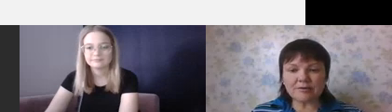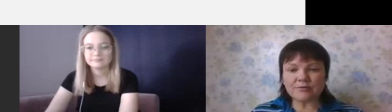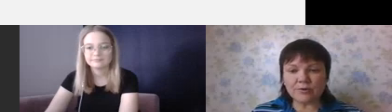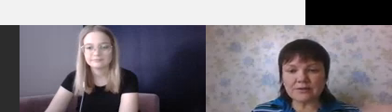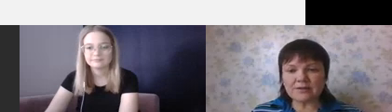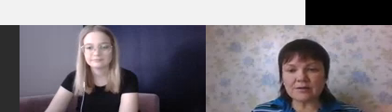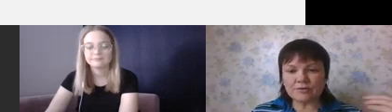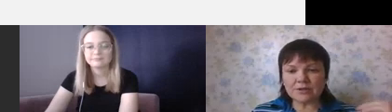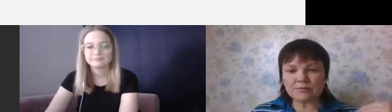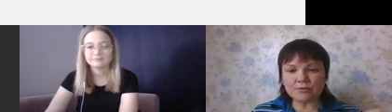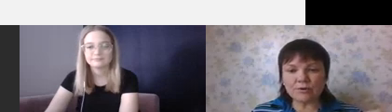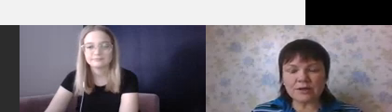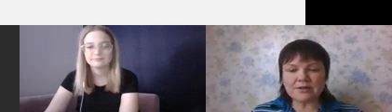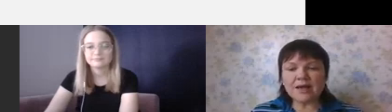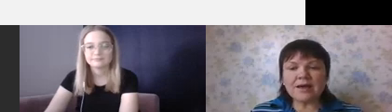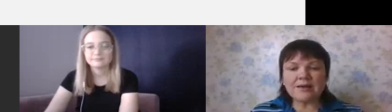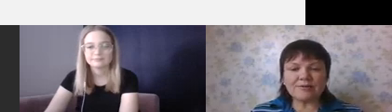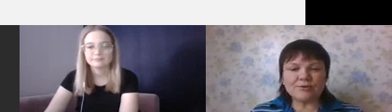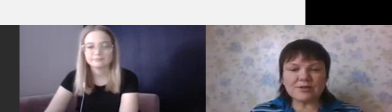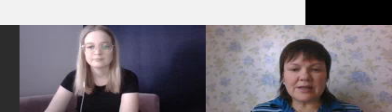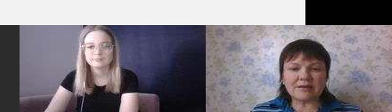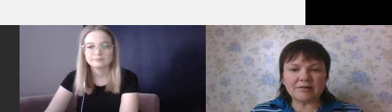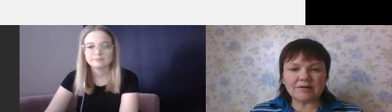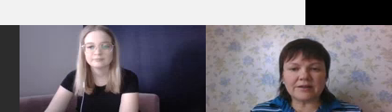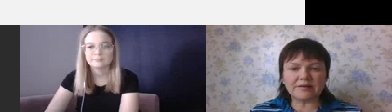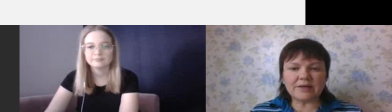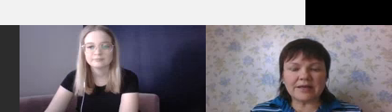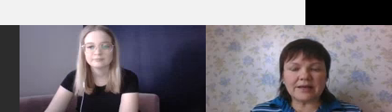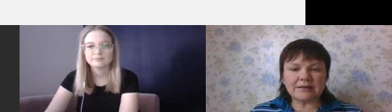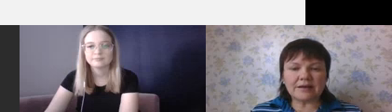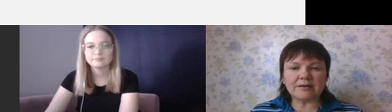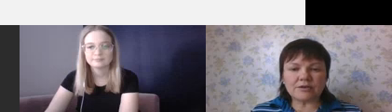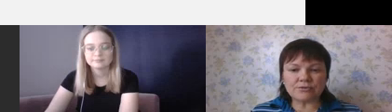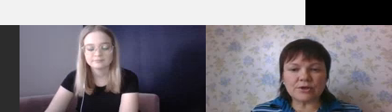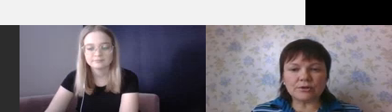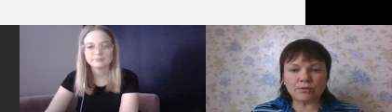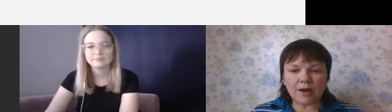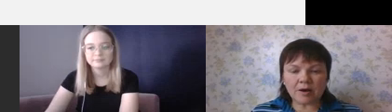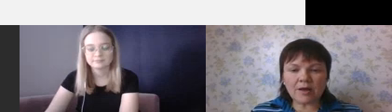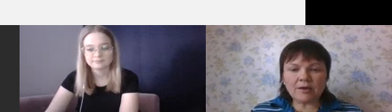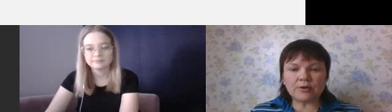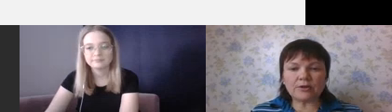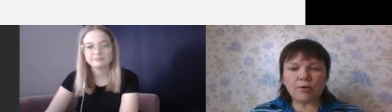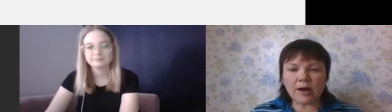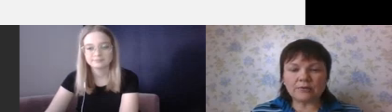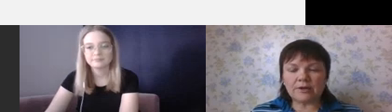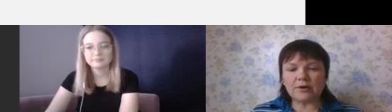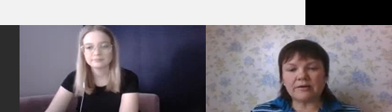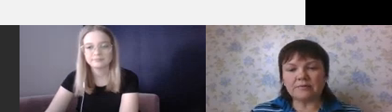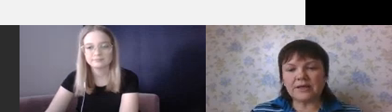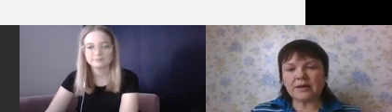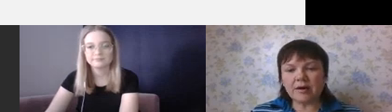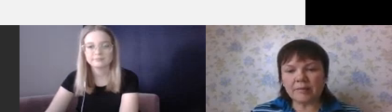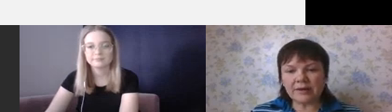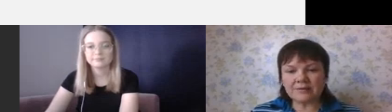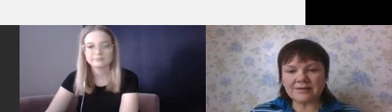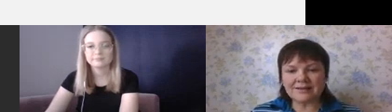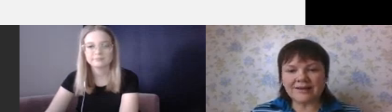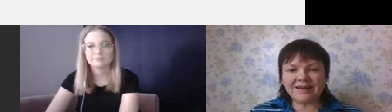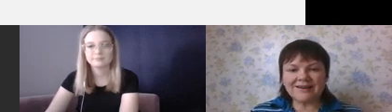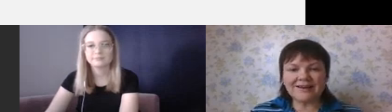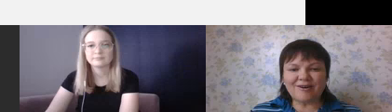mõttes enda jaoks või hoida seda küsimus kuklas ja kuskilt hakkavad need mingil hetkel ka need vastused tulema. Kui need kohe ei tule, tulevad nad mingi